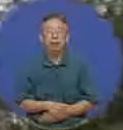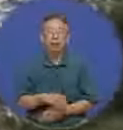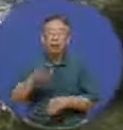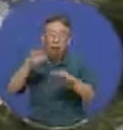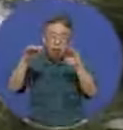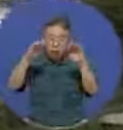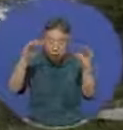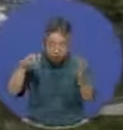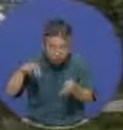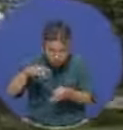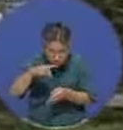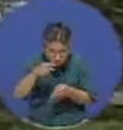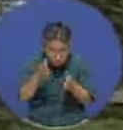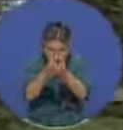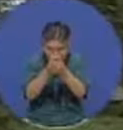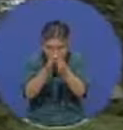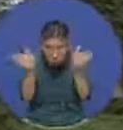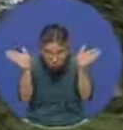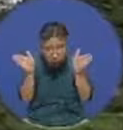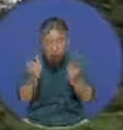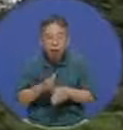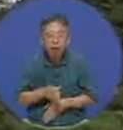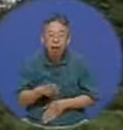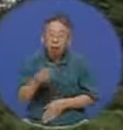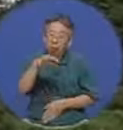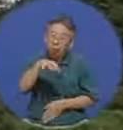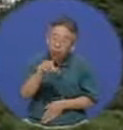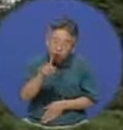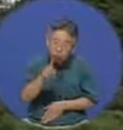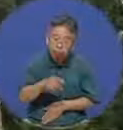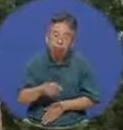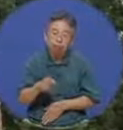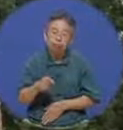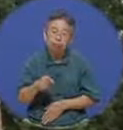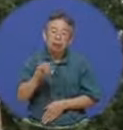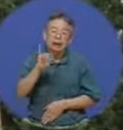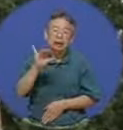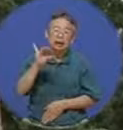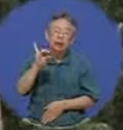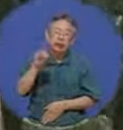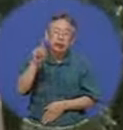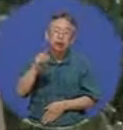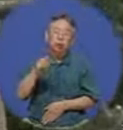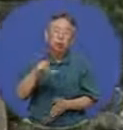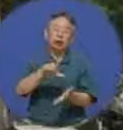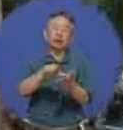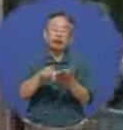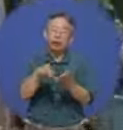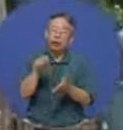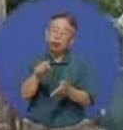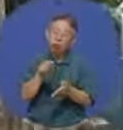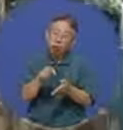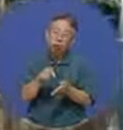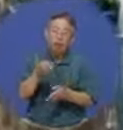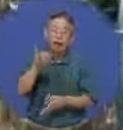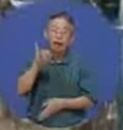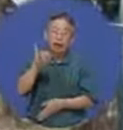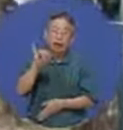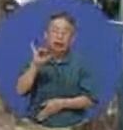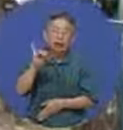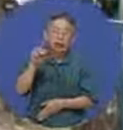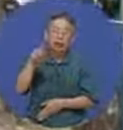山あいの道を抜けると一気に視界が開けました。一野の地区です。こちらには一野の王子があります